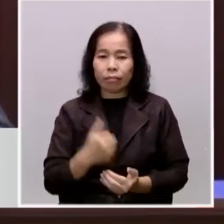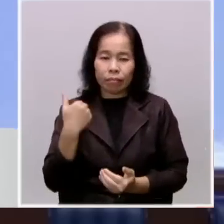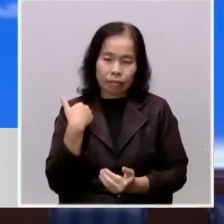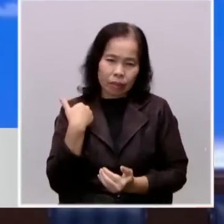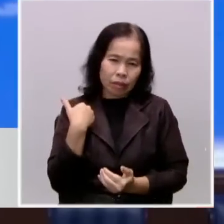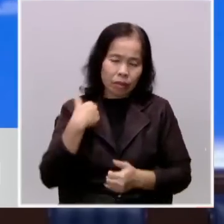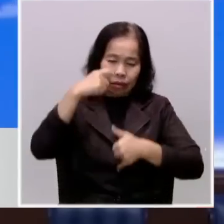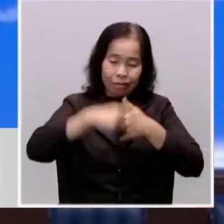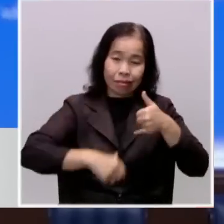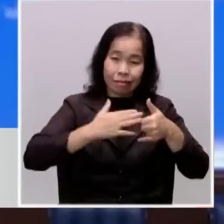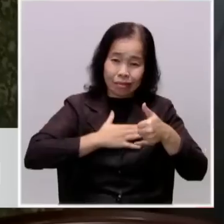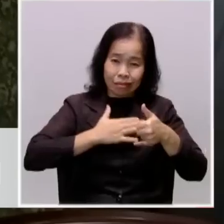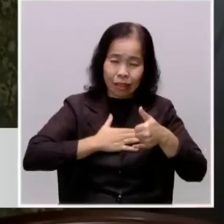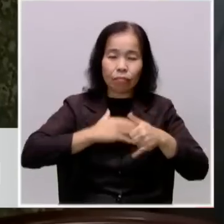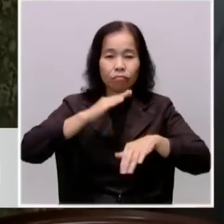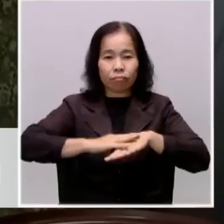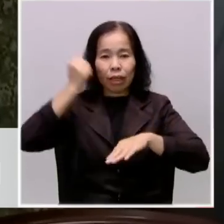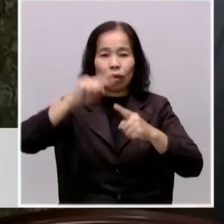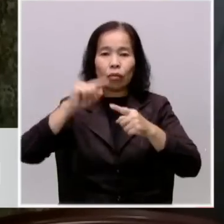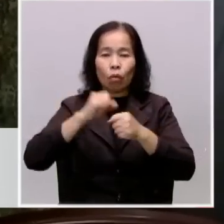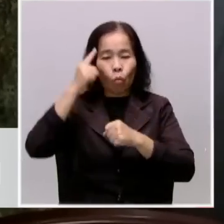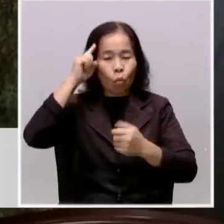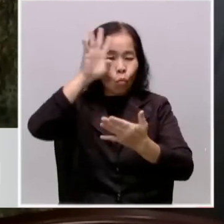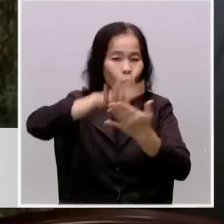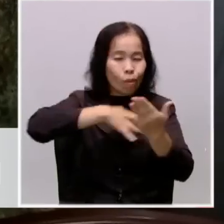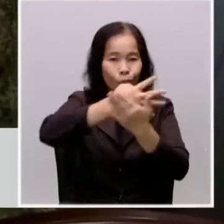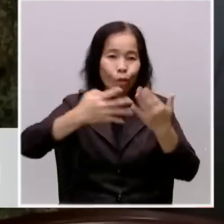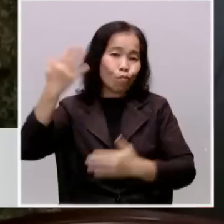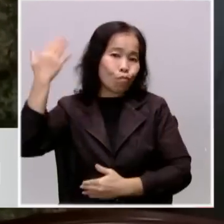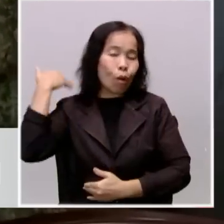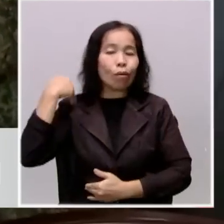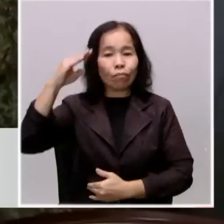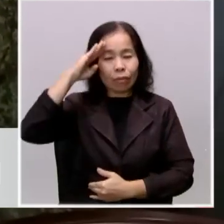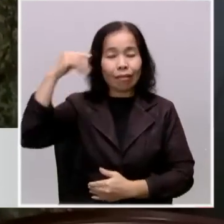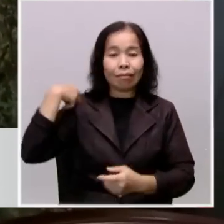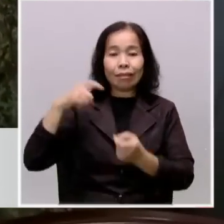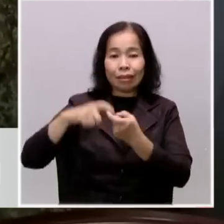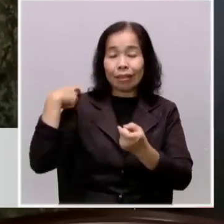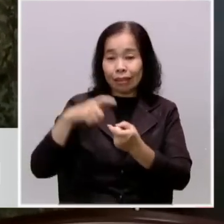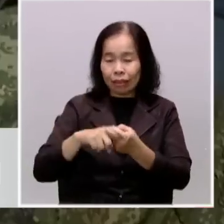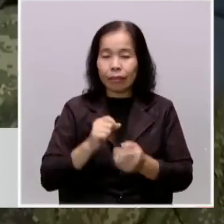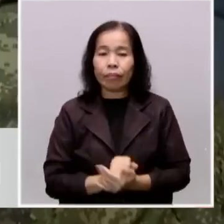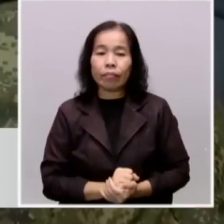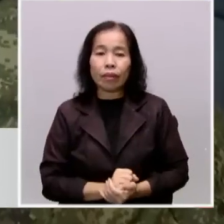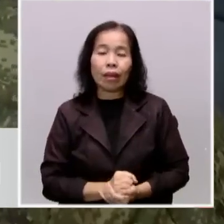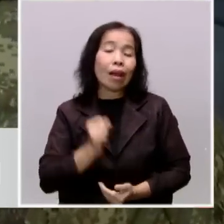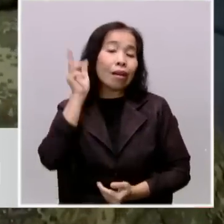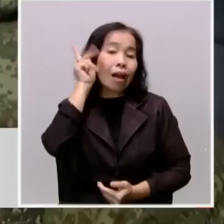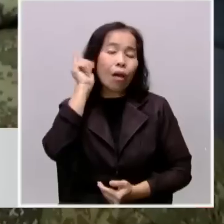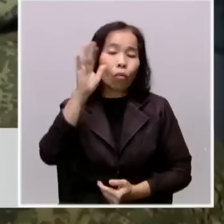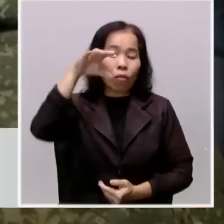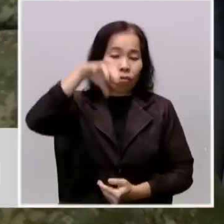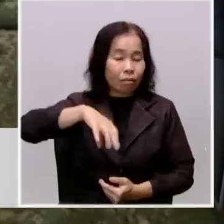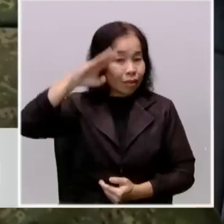คือคนที่มีส่วนสำคัญเลยในการช่วยวางแผนปฏิบัติการทางทหารของรัสเซียนะคะแม้ว่าแหล่งข่าวในกองทัพรั